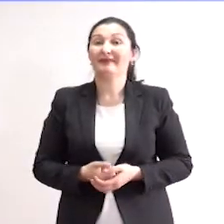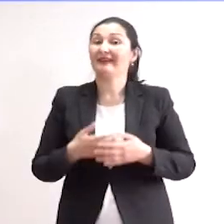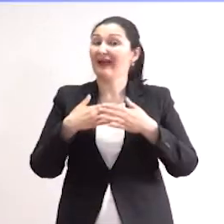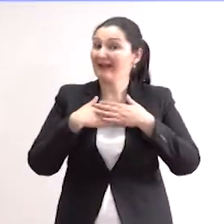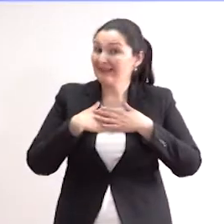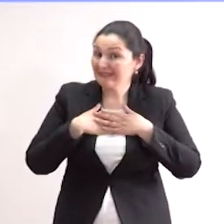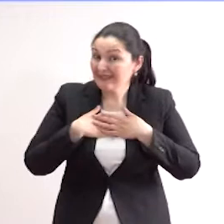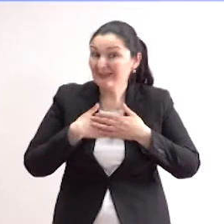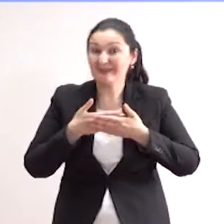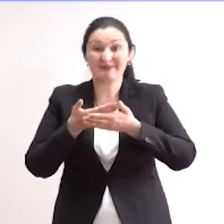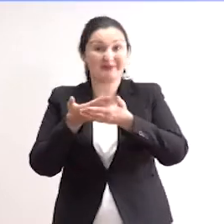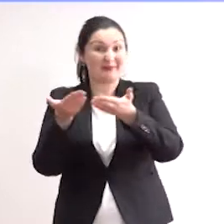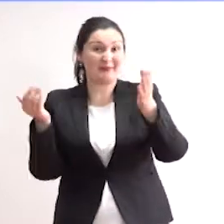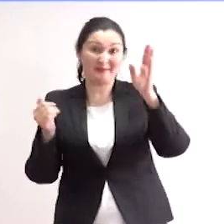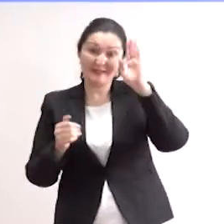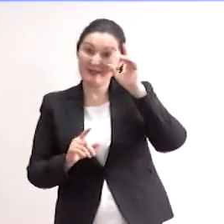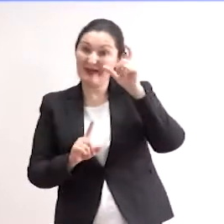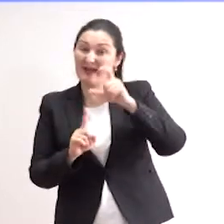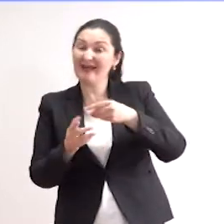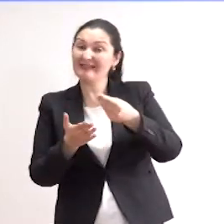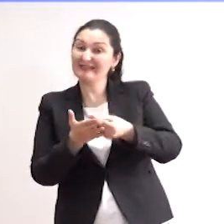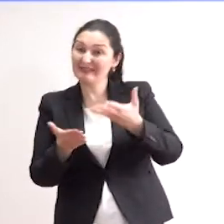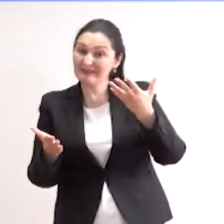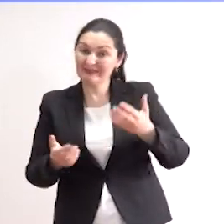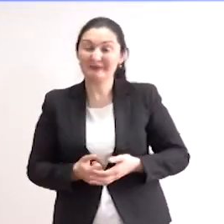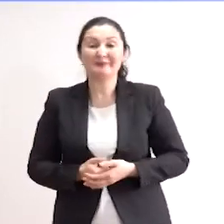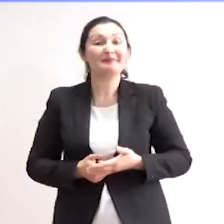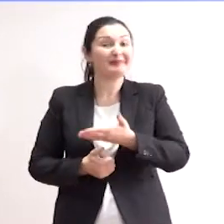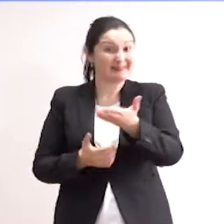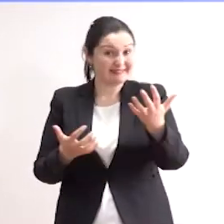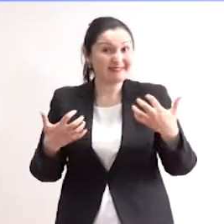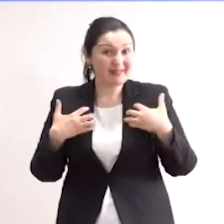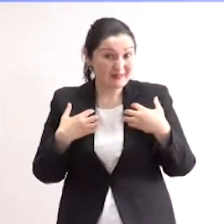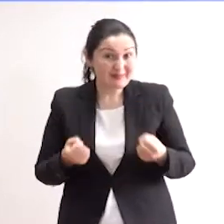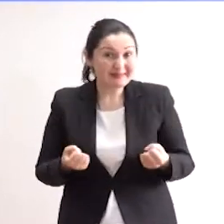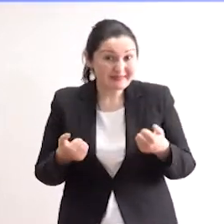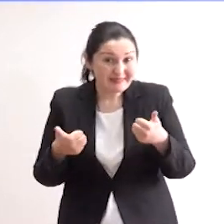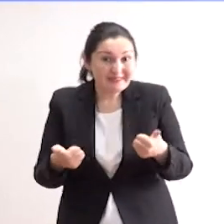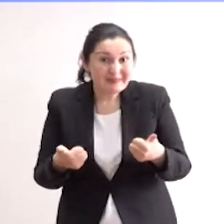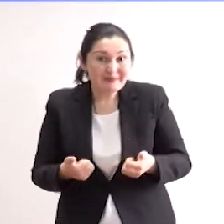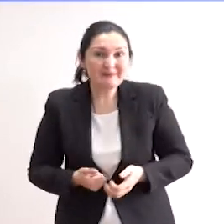Assalomu alaykum bachaoy aziz. Sihat salomat hastid?